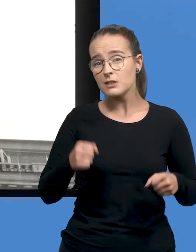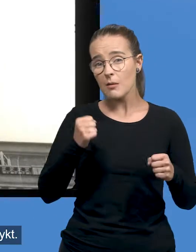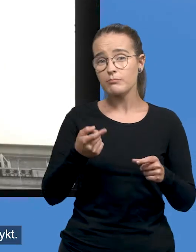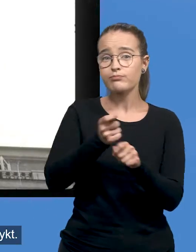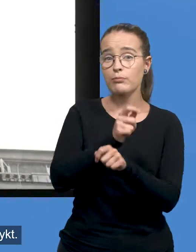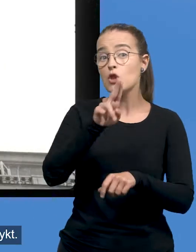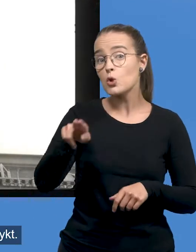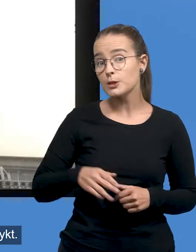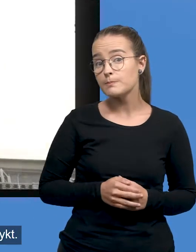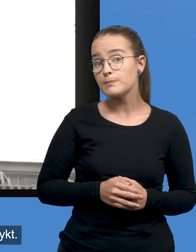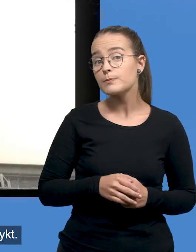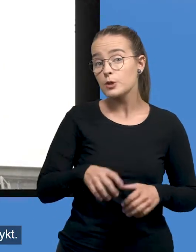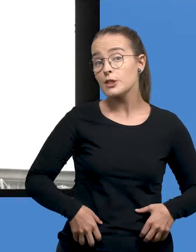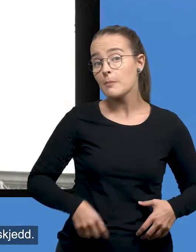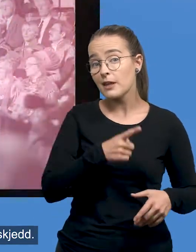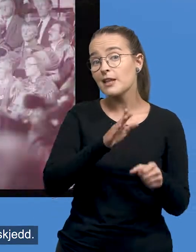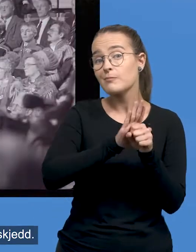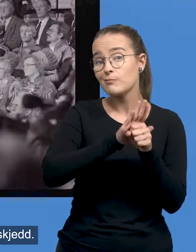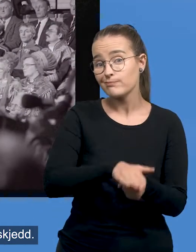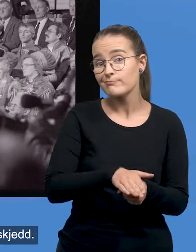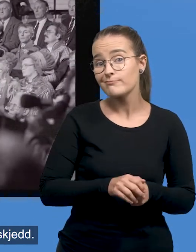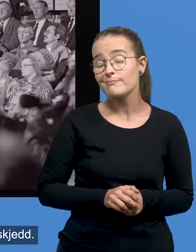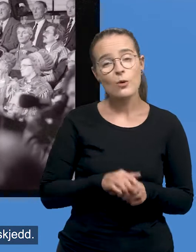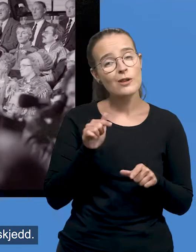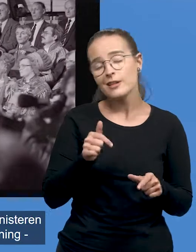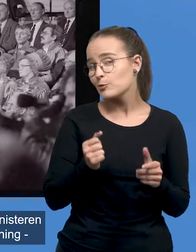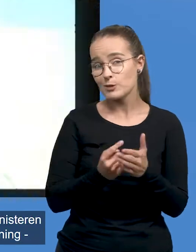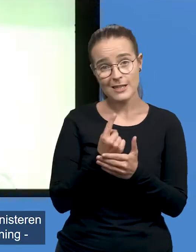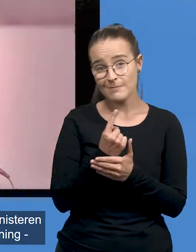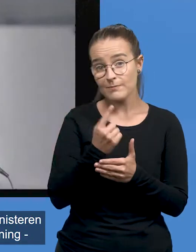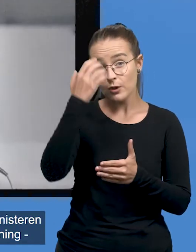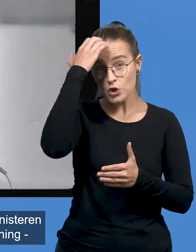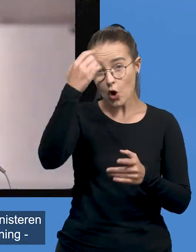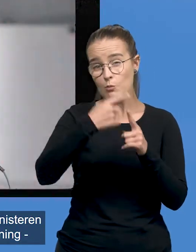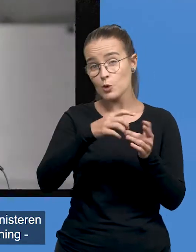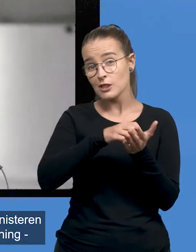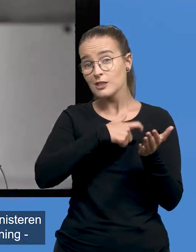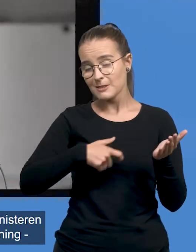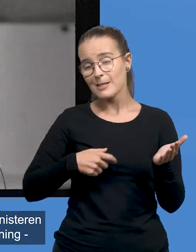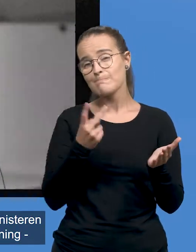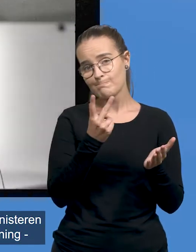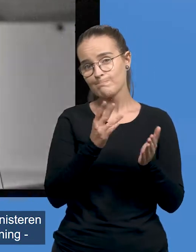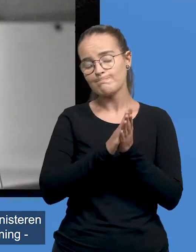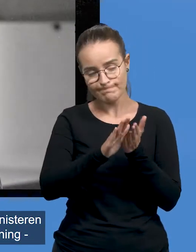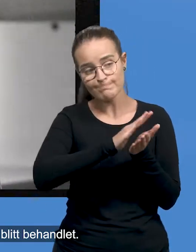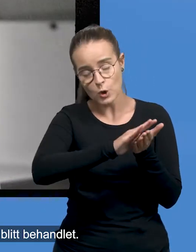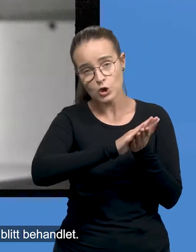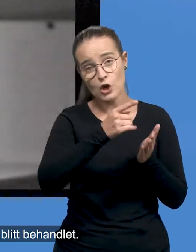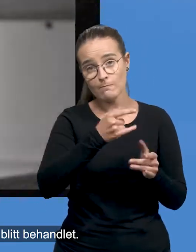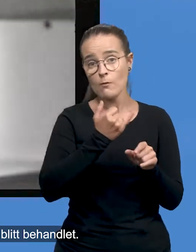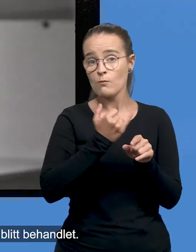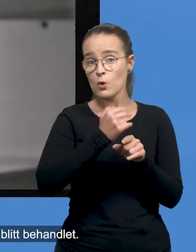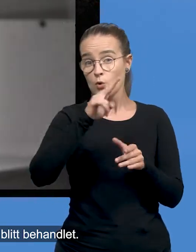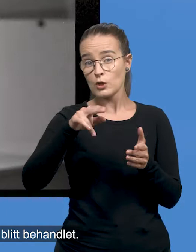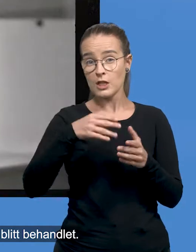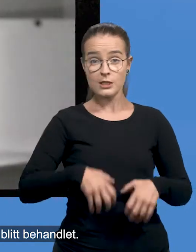norske. Samene ble undertrykt. Og dette skulle aldri ha skjedd. Og både kongen og statsministeren har bedt om unnskyldning for